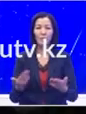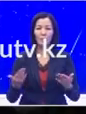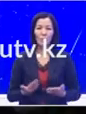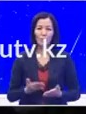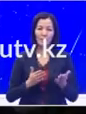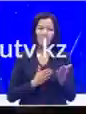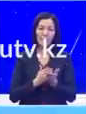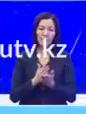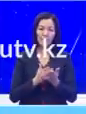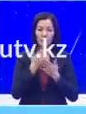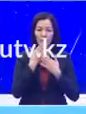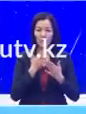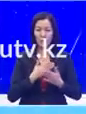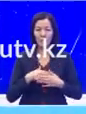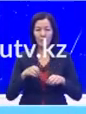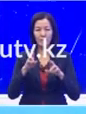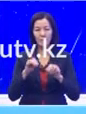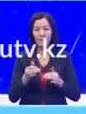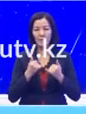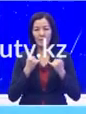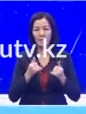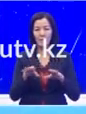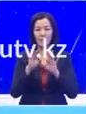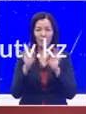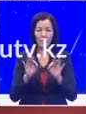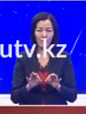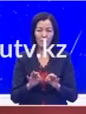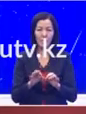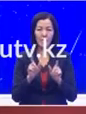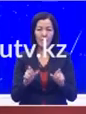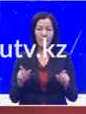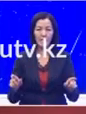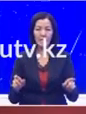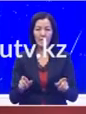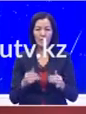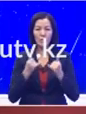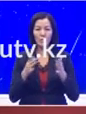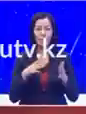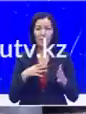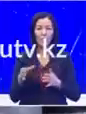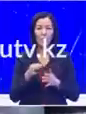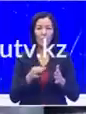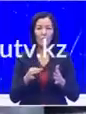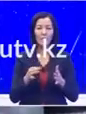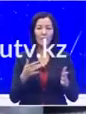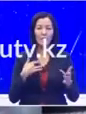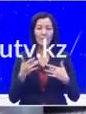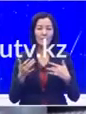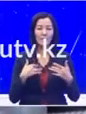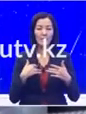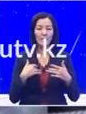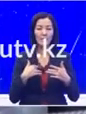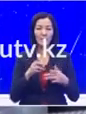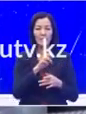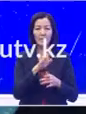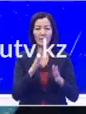жолдарын өзінің сүйікті істеріне мамандықтарын арнаған өнер иелері құрметке бөленді. Қатарында облыстық филармония мен драматеатрдың, кітапхана мен